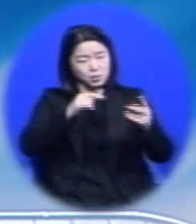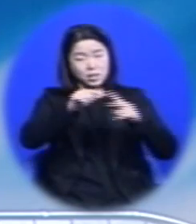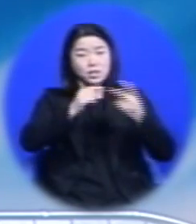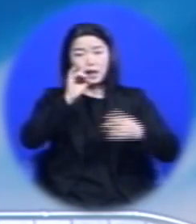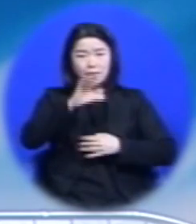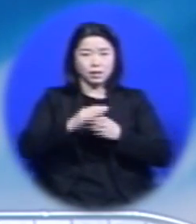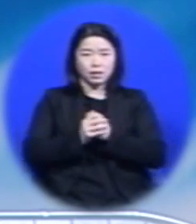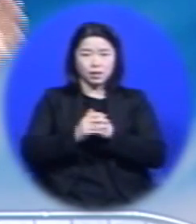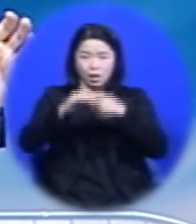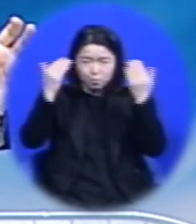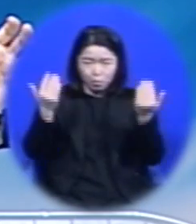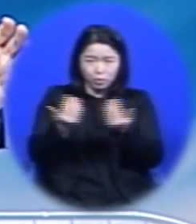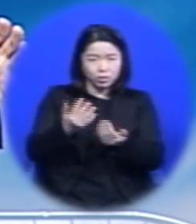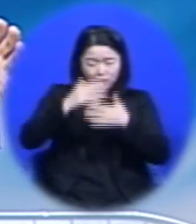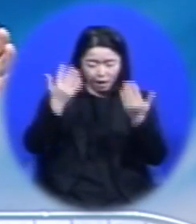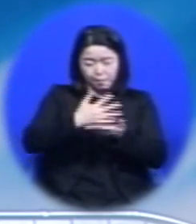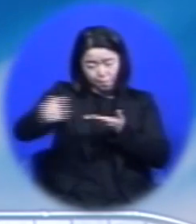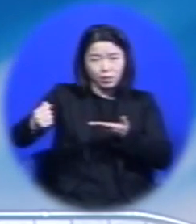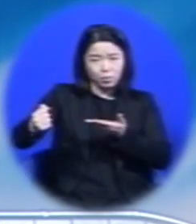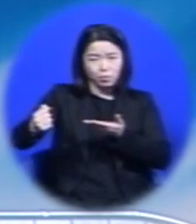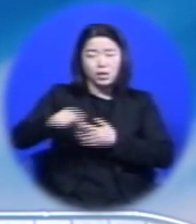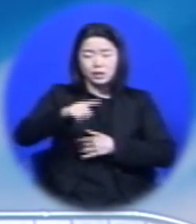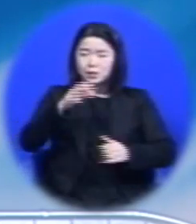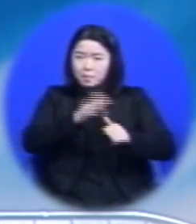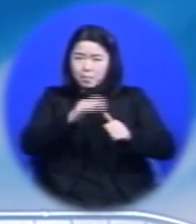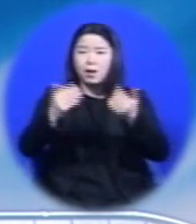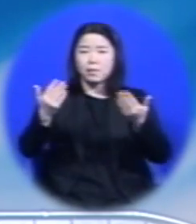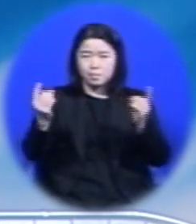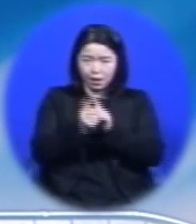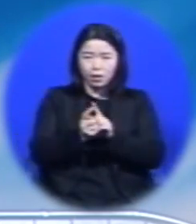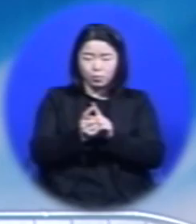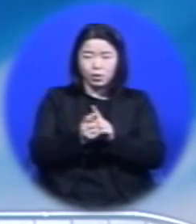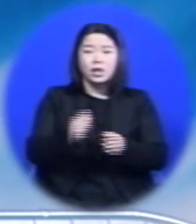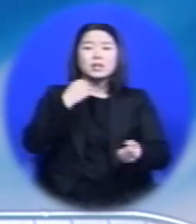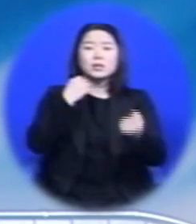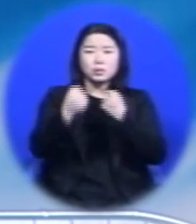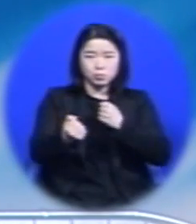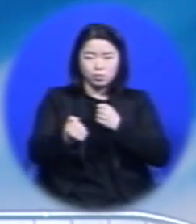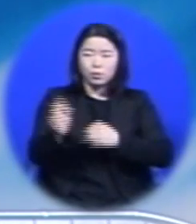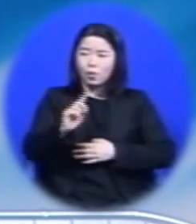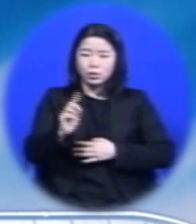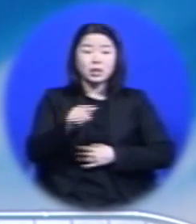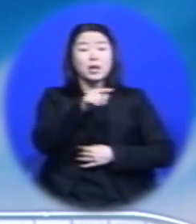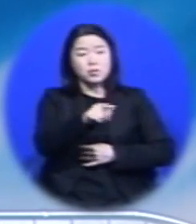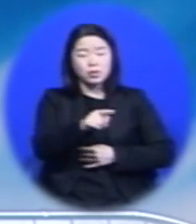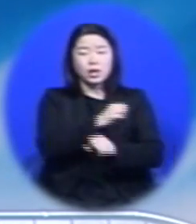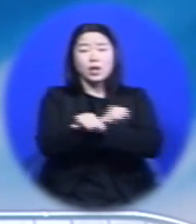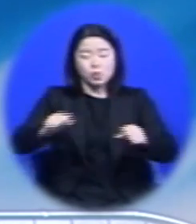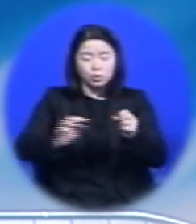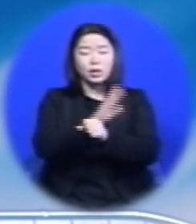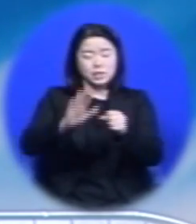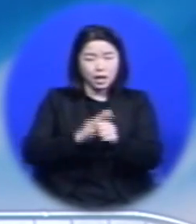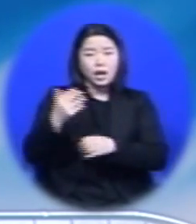않았어요 모든 걸 다 뺏기고 그렇게 핍박을 당하고 그런데도 어떻게 저렇게 용서와